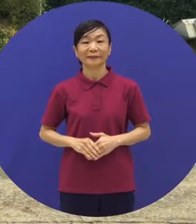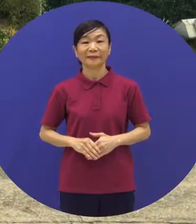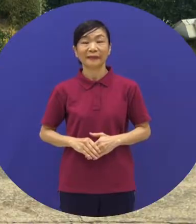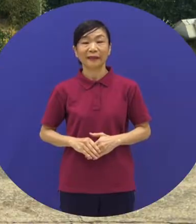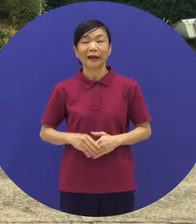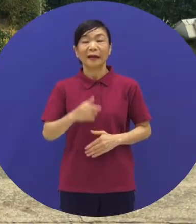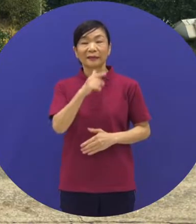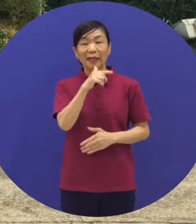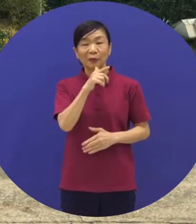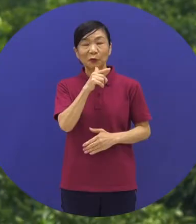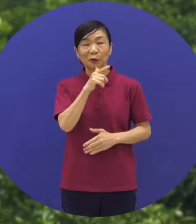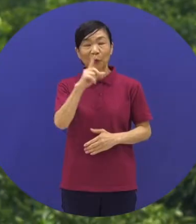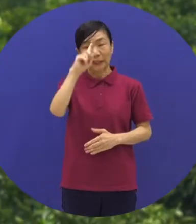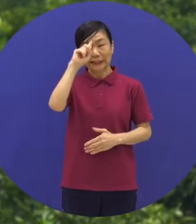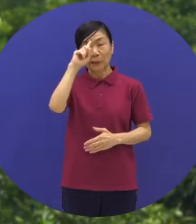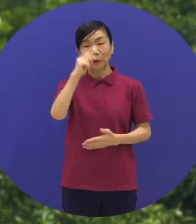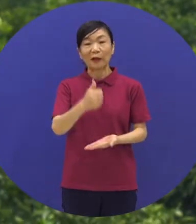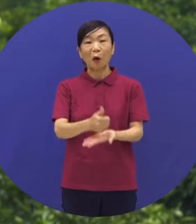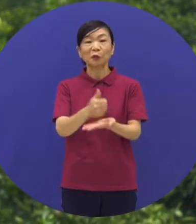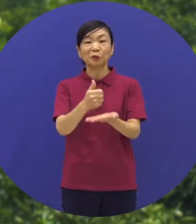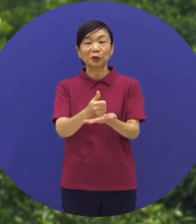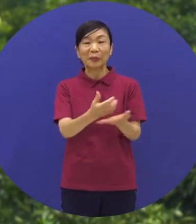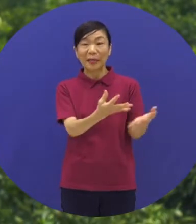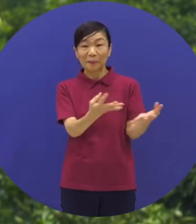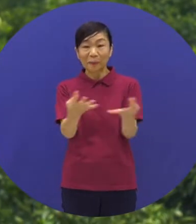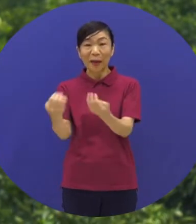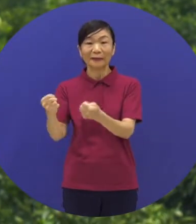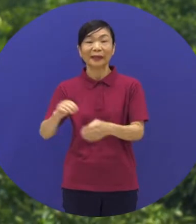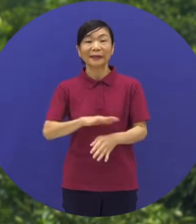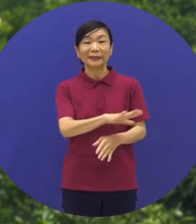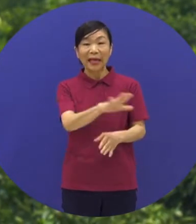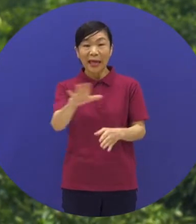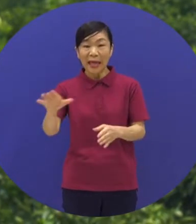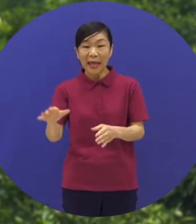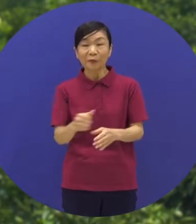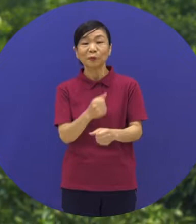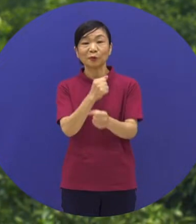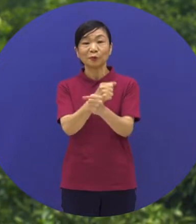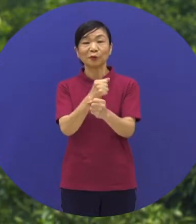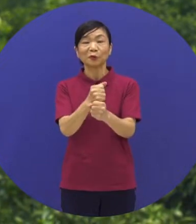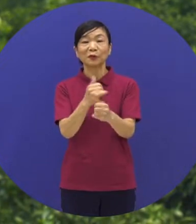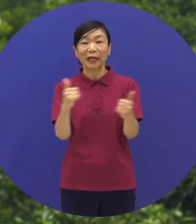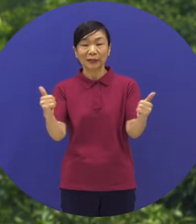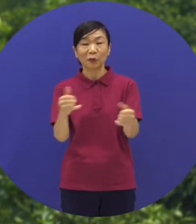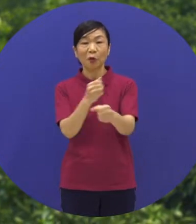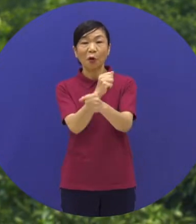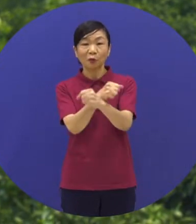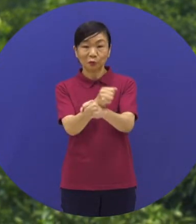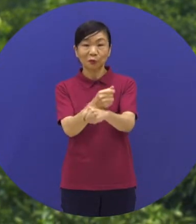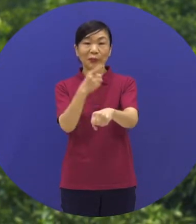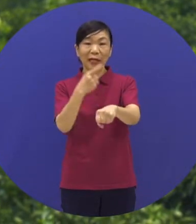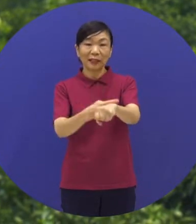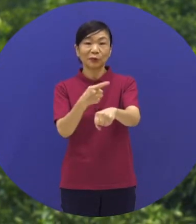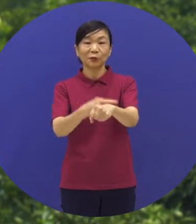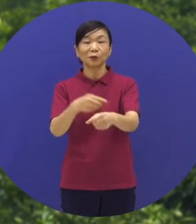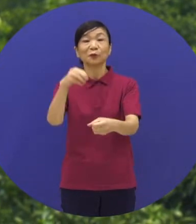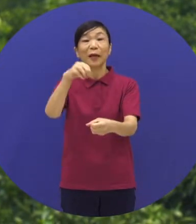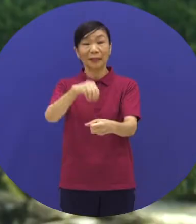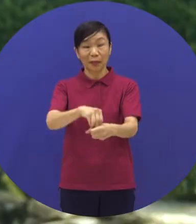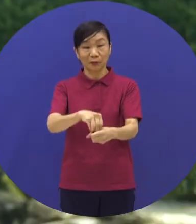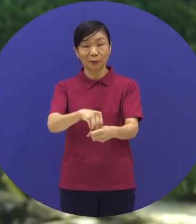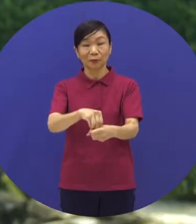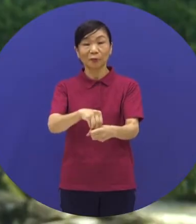こうして振り返ると佐世保にはいろんな特産品があって、どれも生産者の皆さんのこだわりが詰まったものばかりです